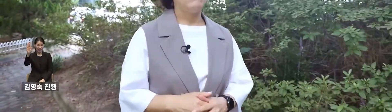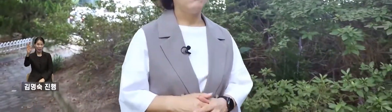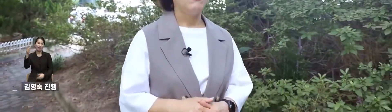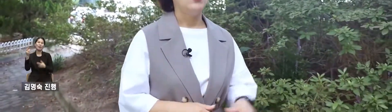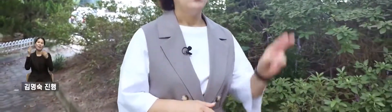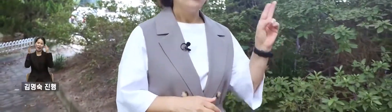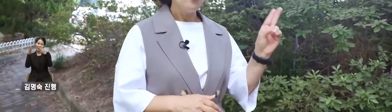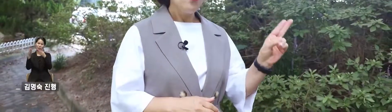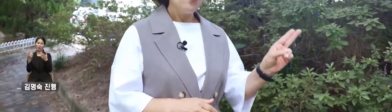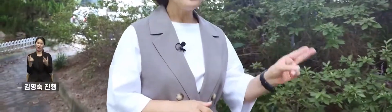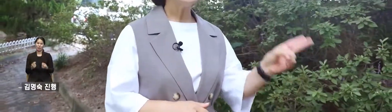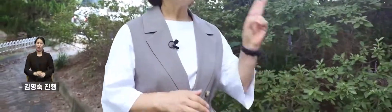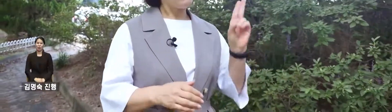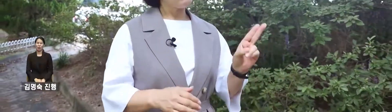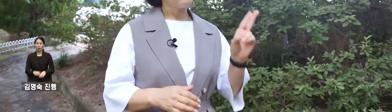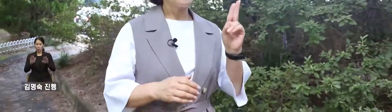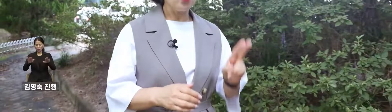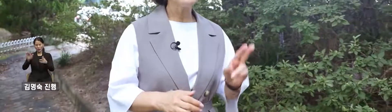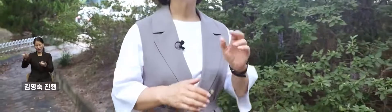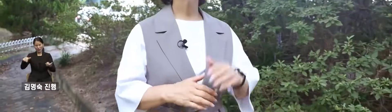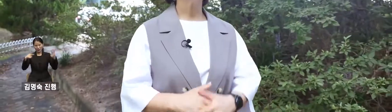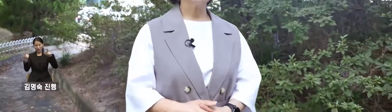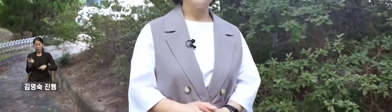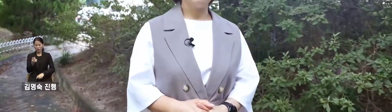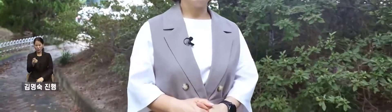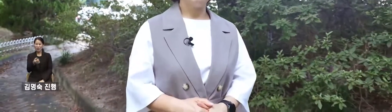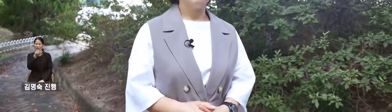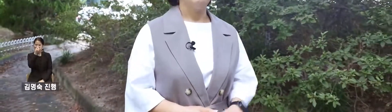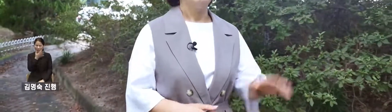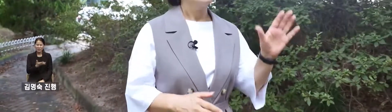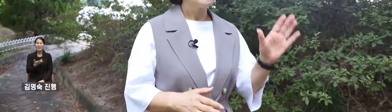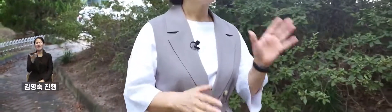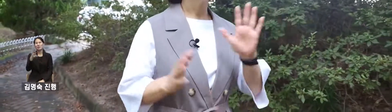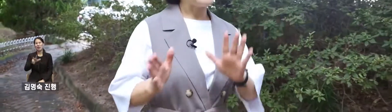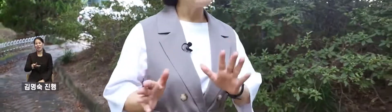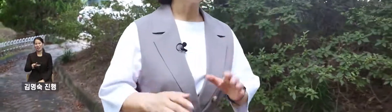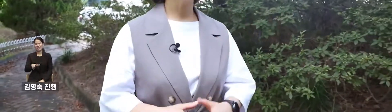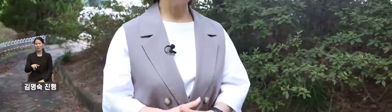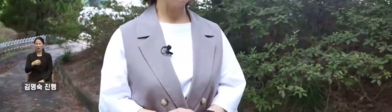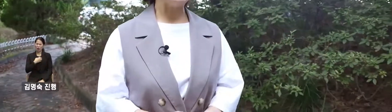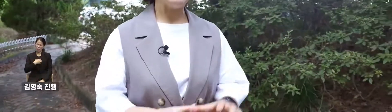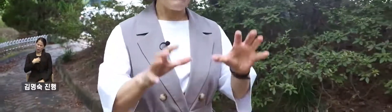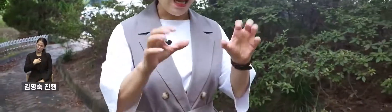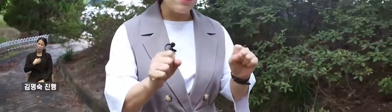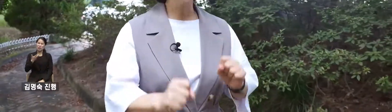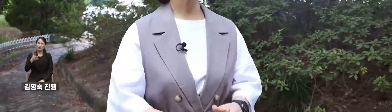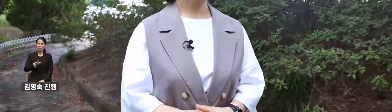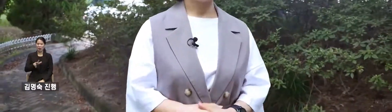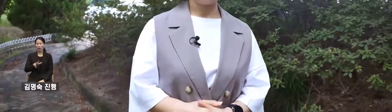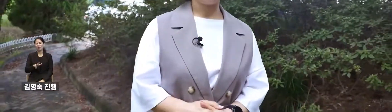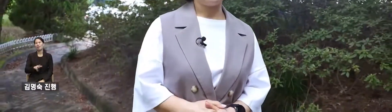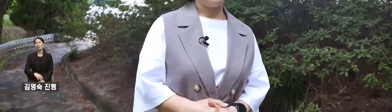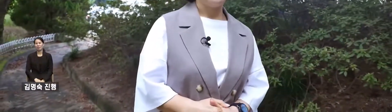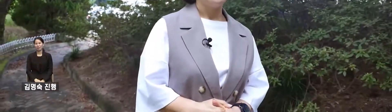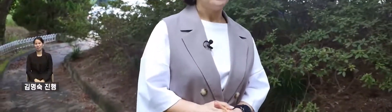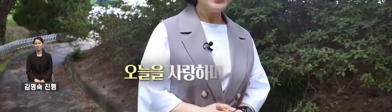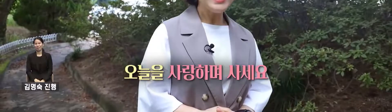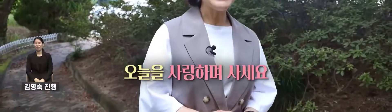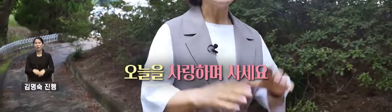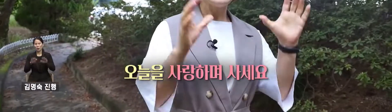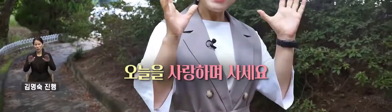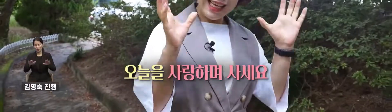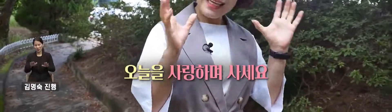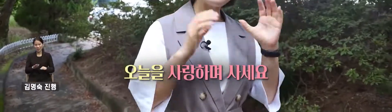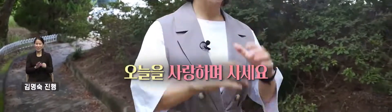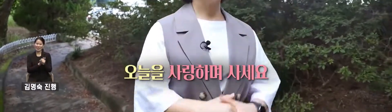길목이며 오늘 하루 조금 힘들고 조금 괴로운 일이 발목을 잡더라도